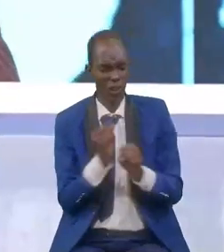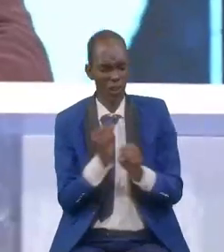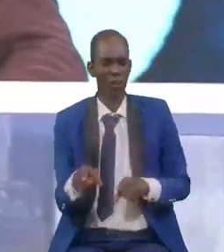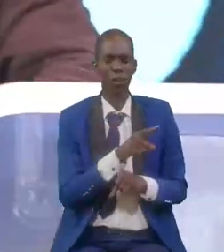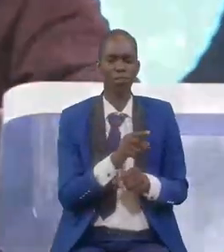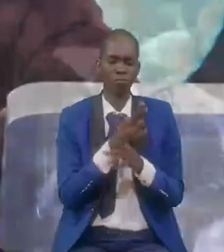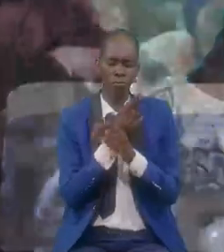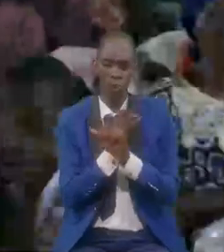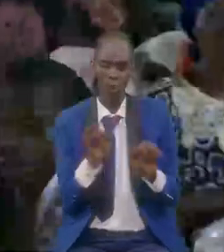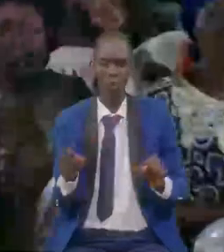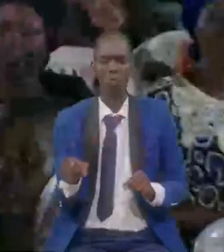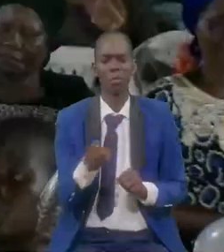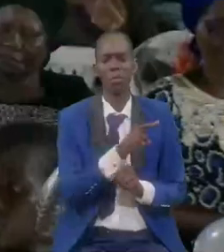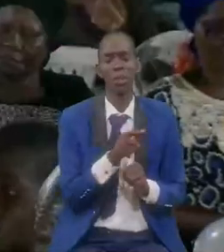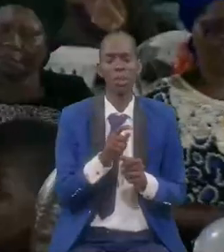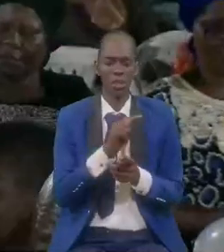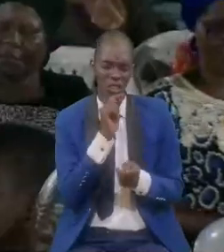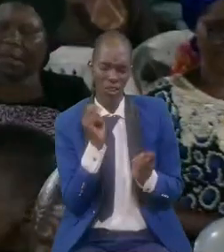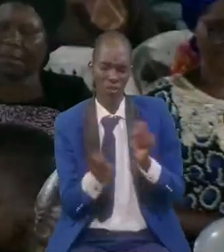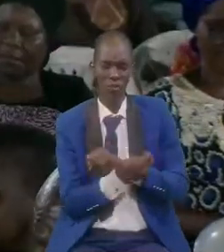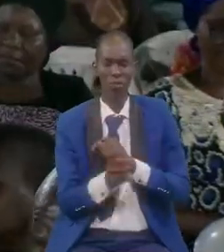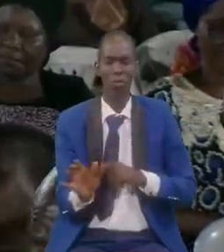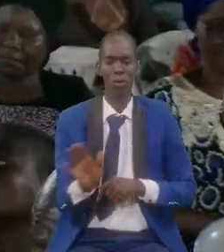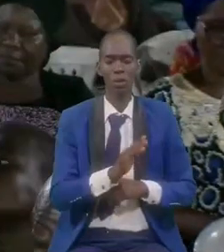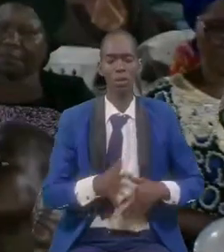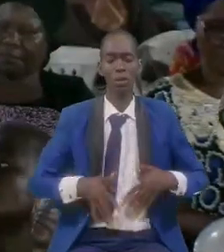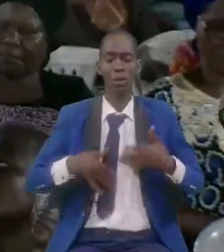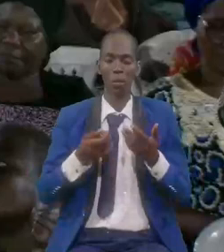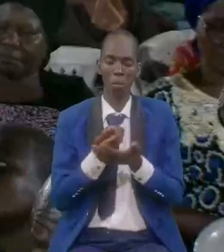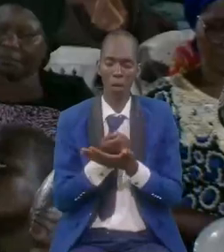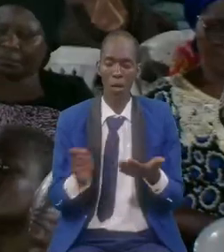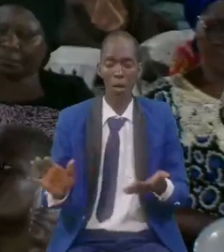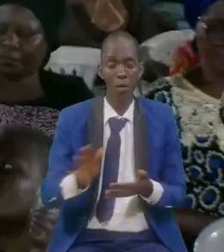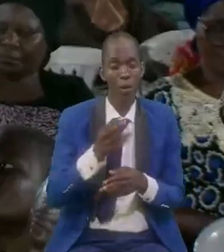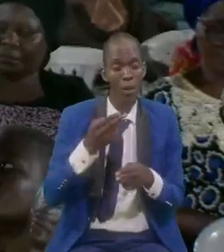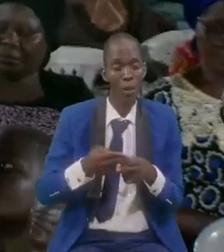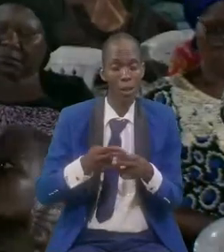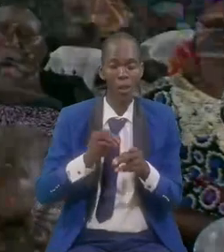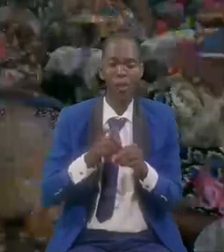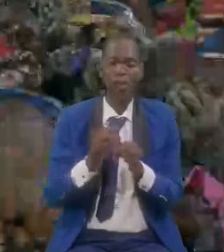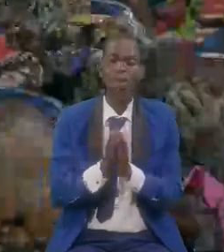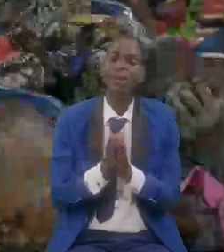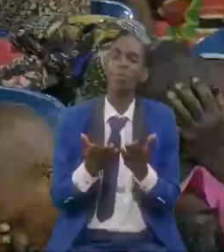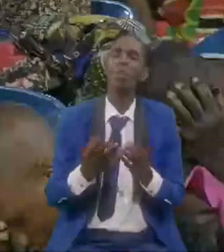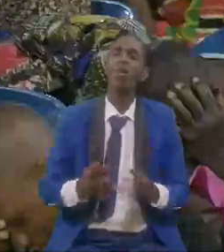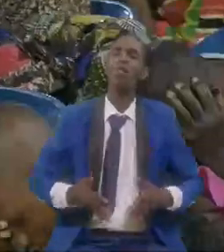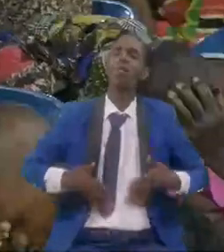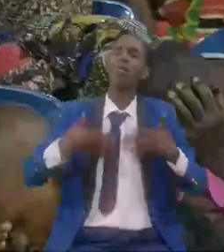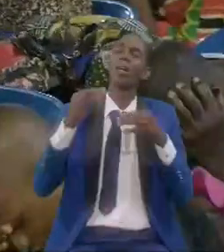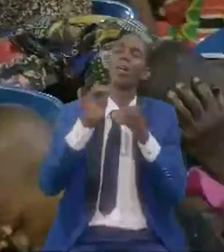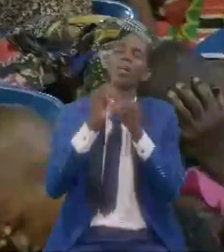Rachète-les, transforme leur vie, écris leur nom dans le livre de vie au